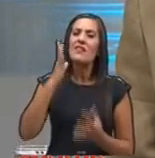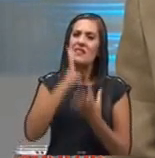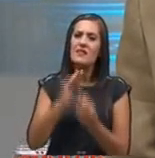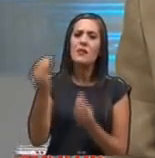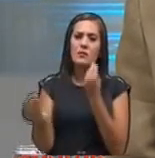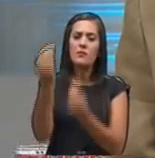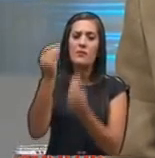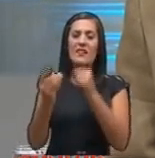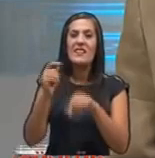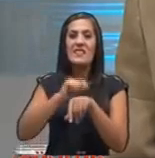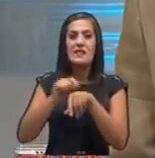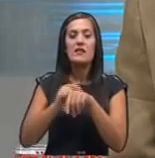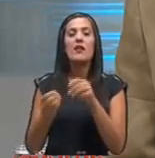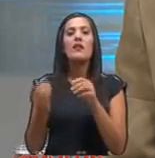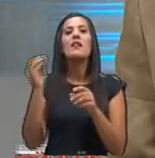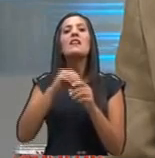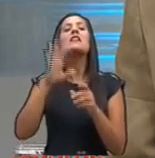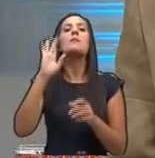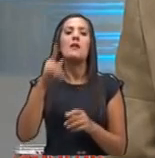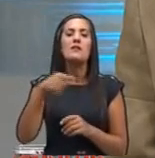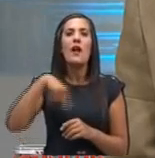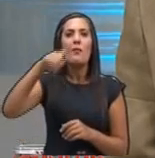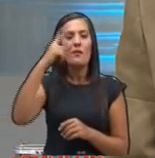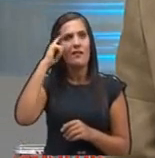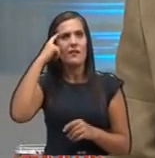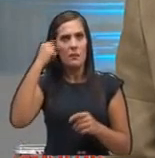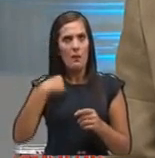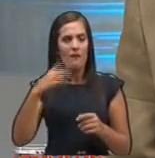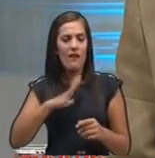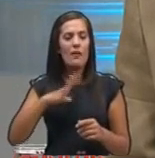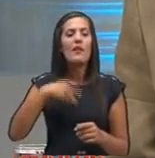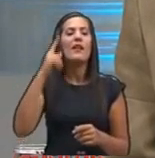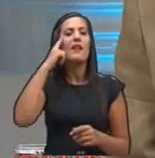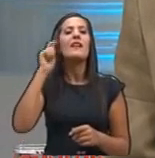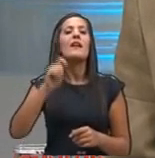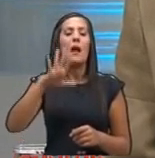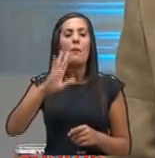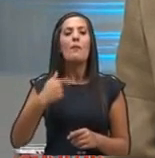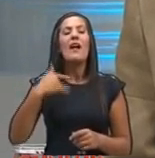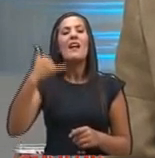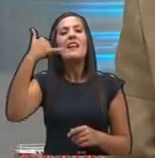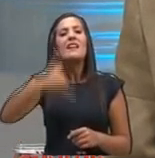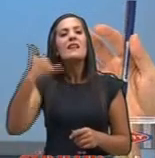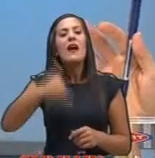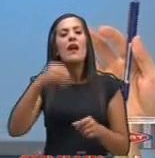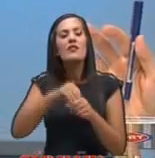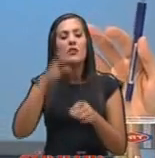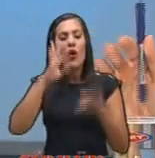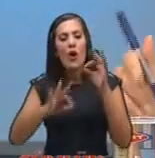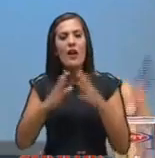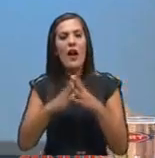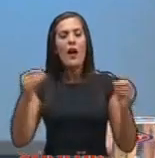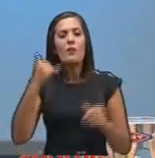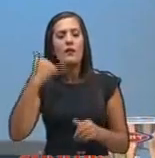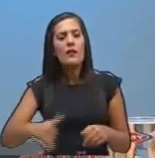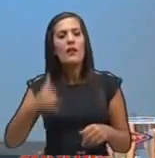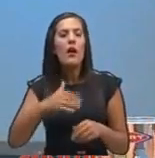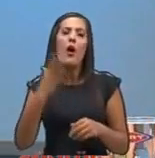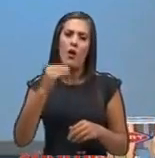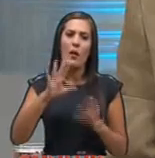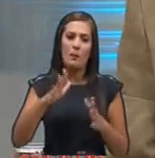ekstradan strese girmesin. İdrar kontrolünün kaybedilmesi. Yani o noktaya kadar gelebilir. Gelebilir yani. Ama